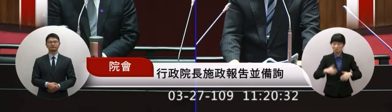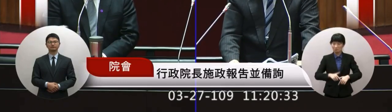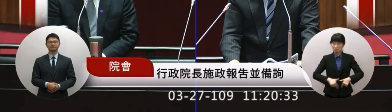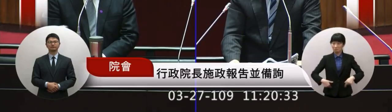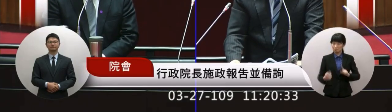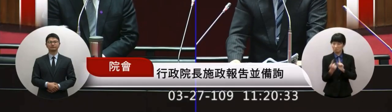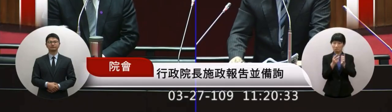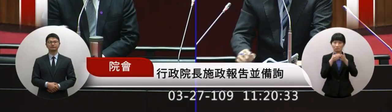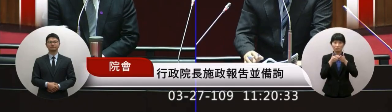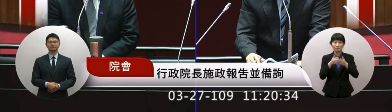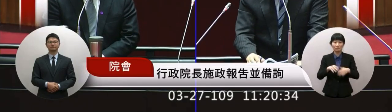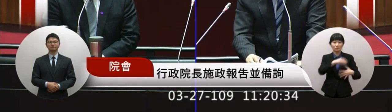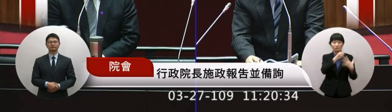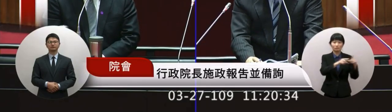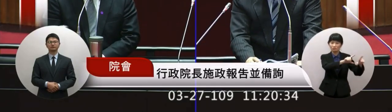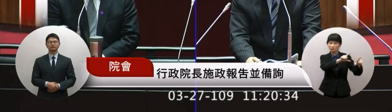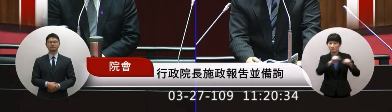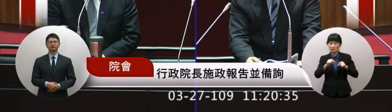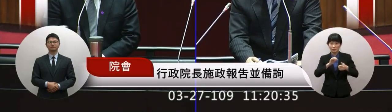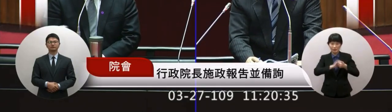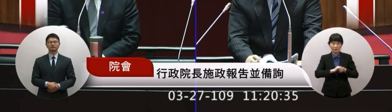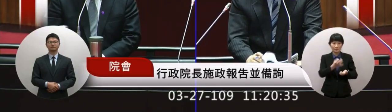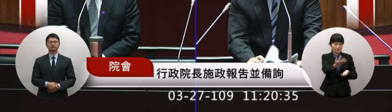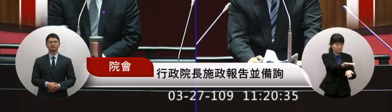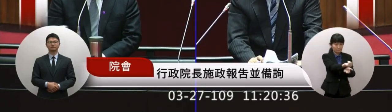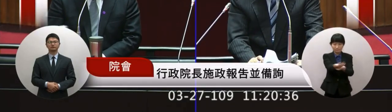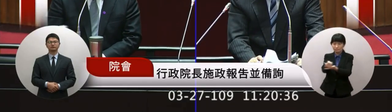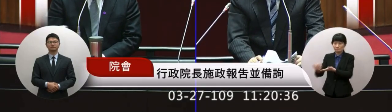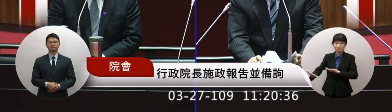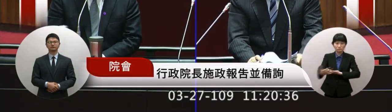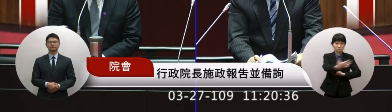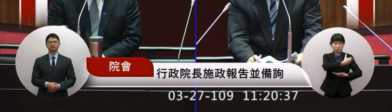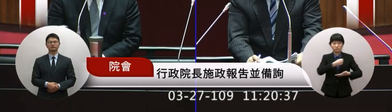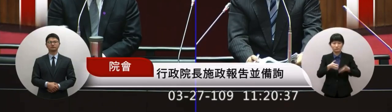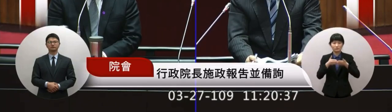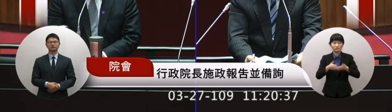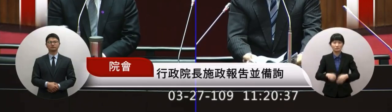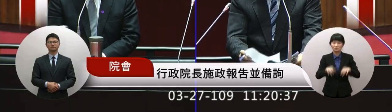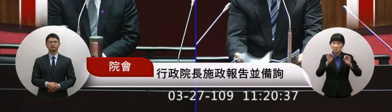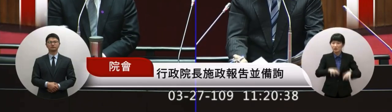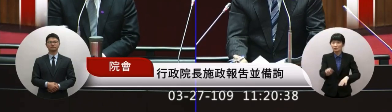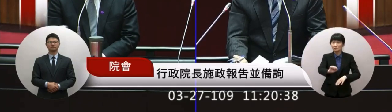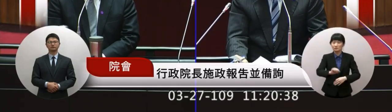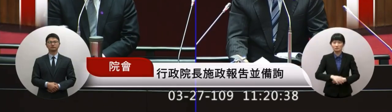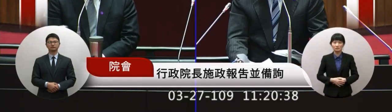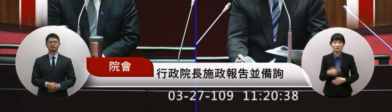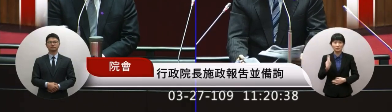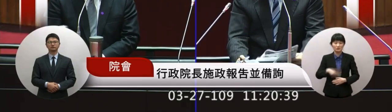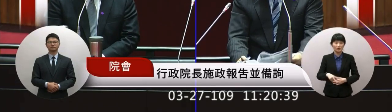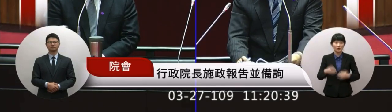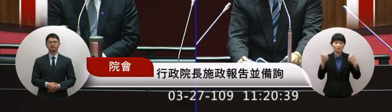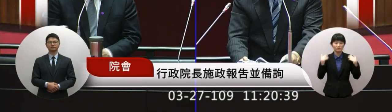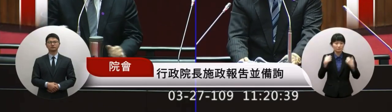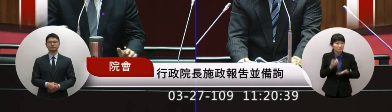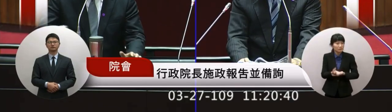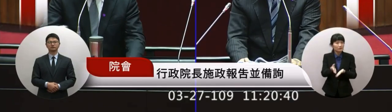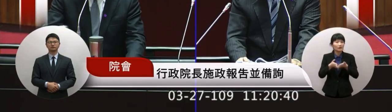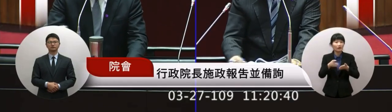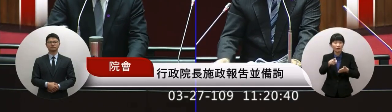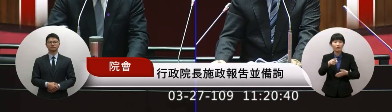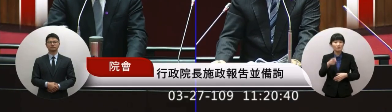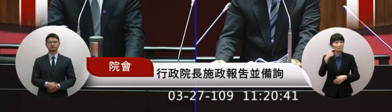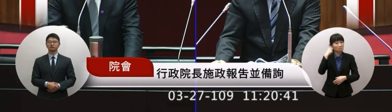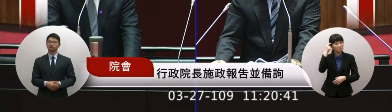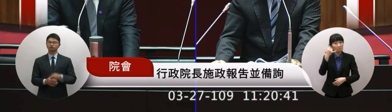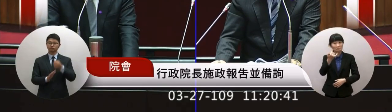计法的规定，就是一定要追回来哦。那主动要负起赔偿的责任，院长你的看法呢？